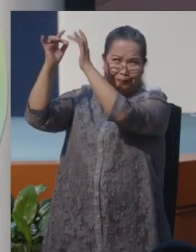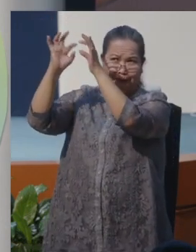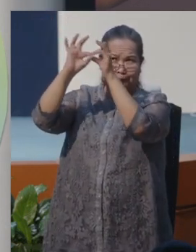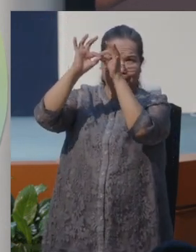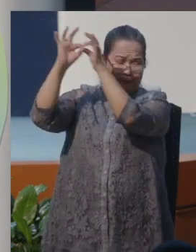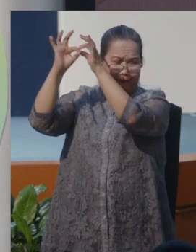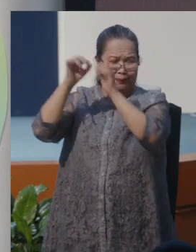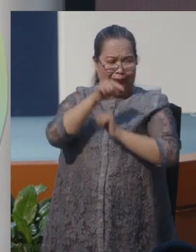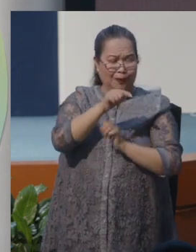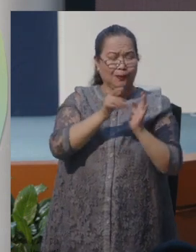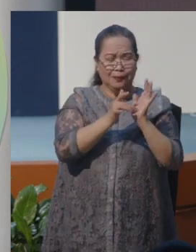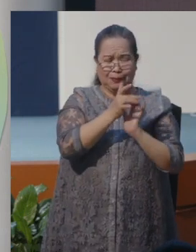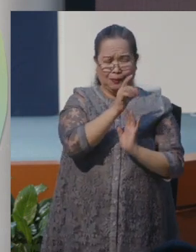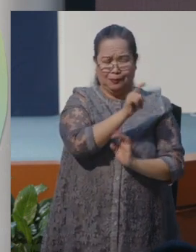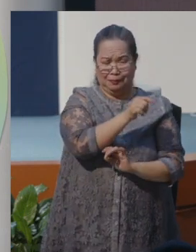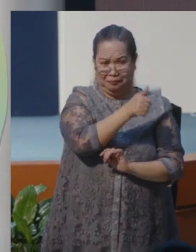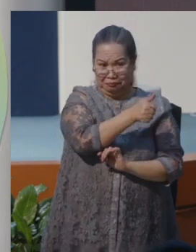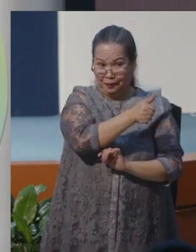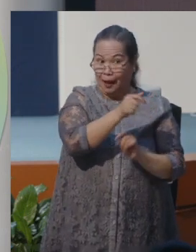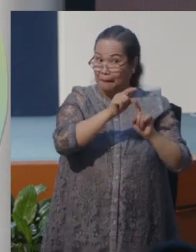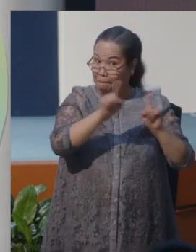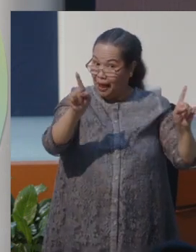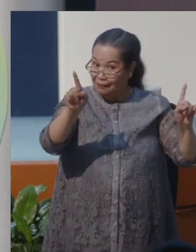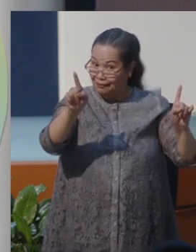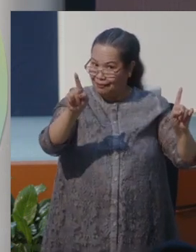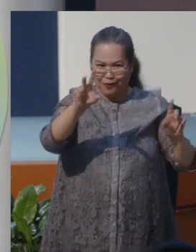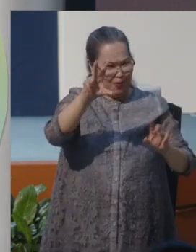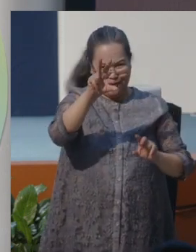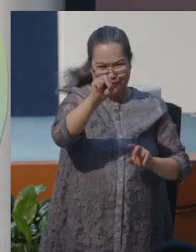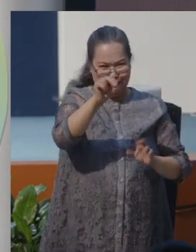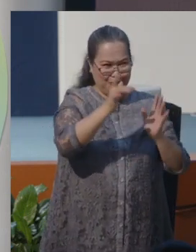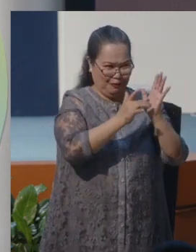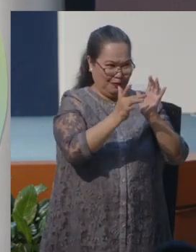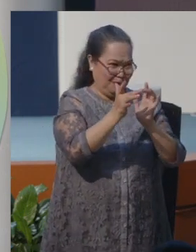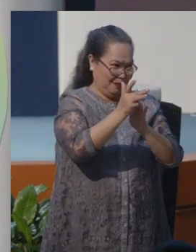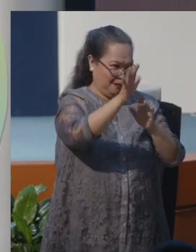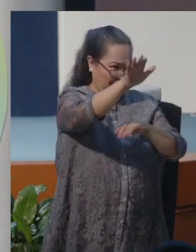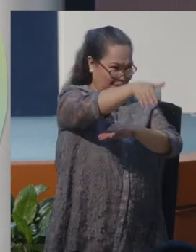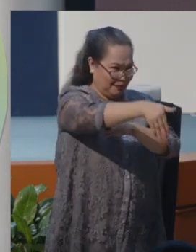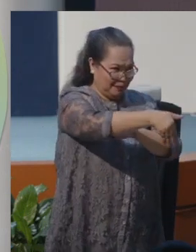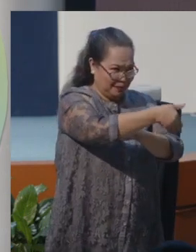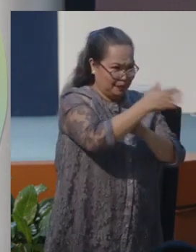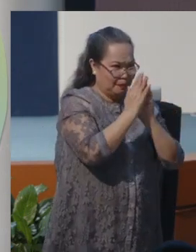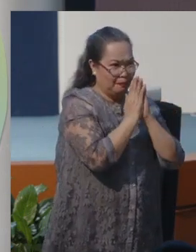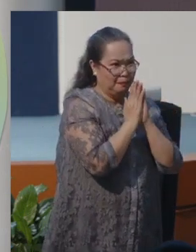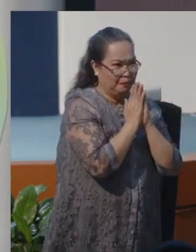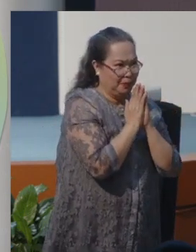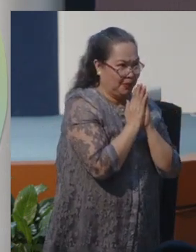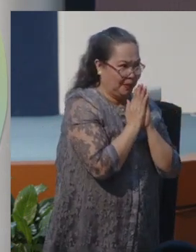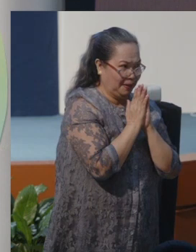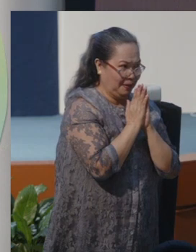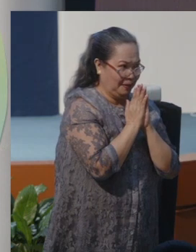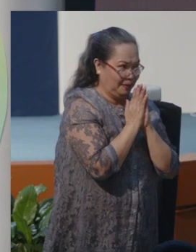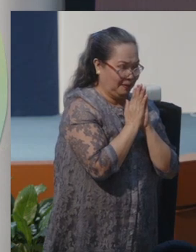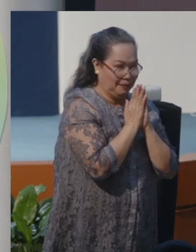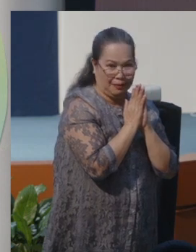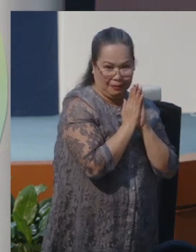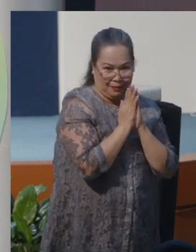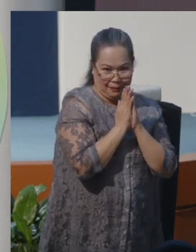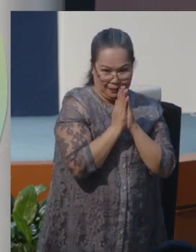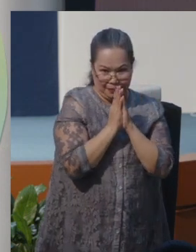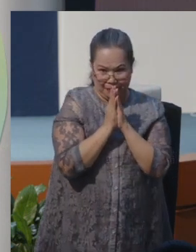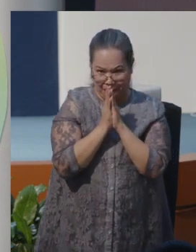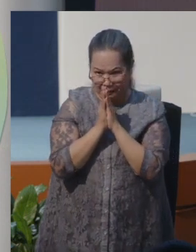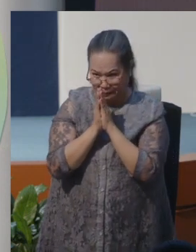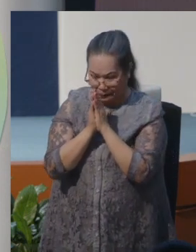si Jesus yun. Pero hindi. Sa gabing ito, hindi lang siya nanalangin